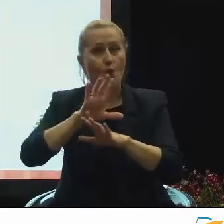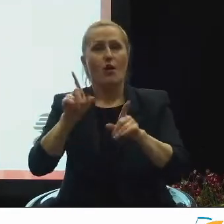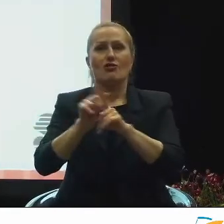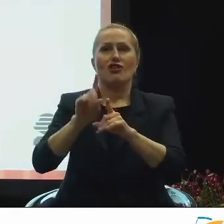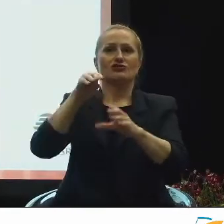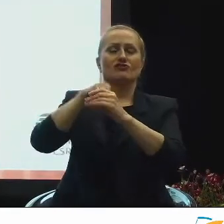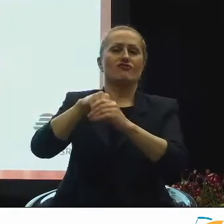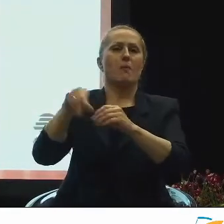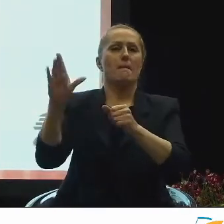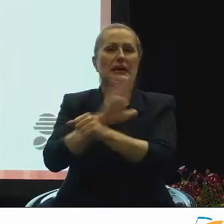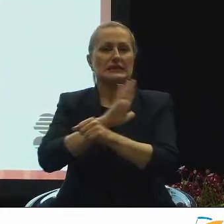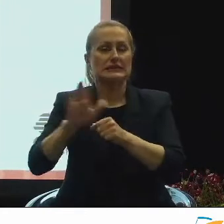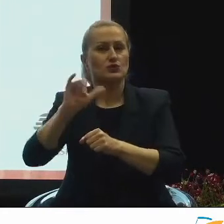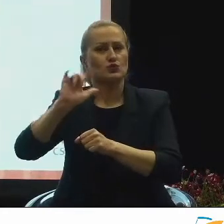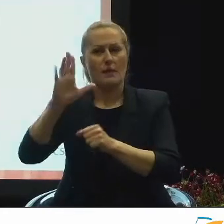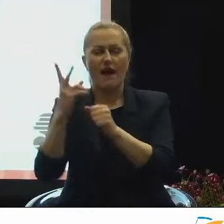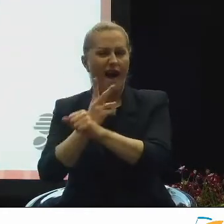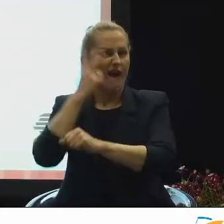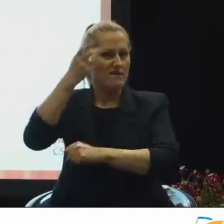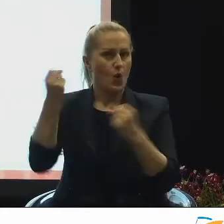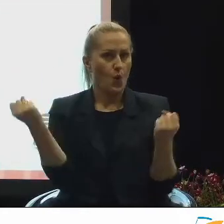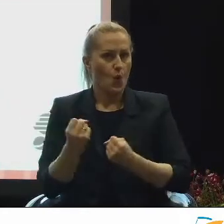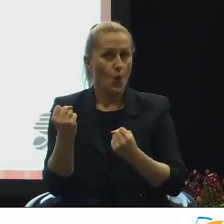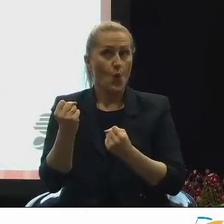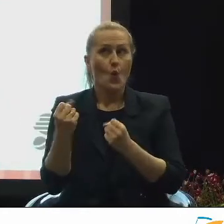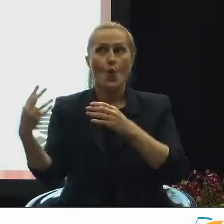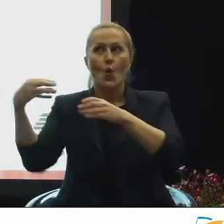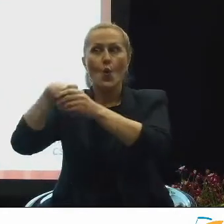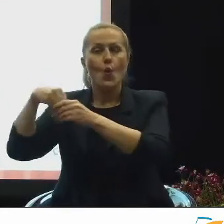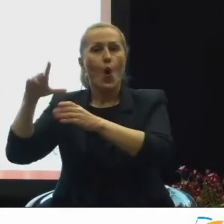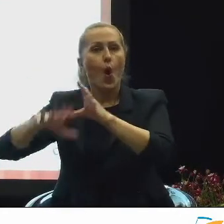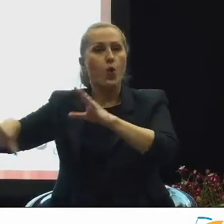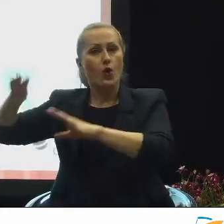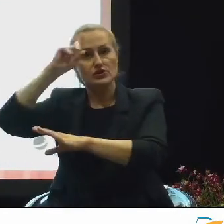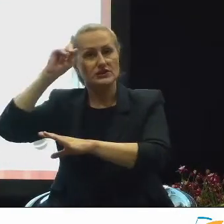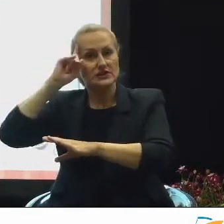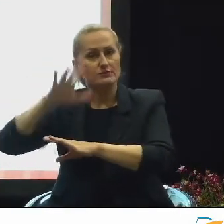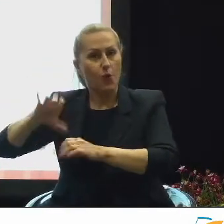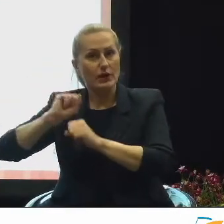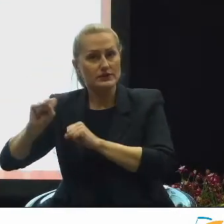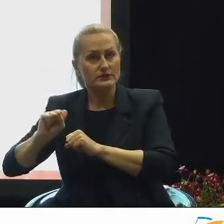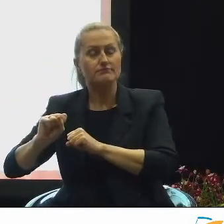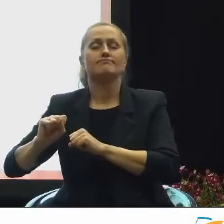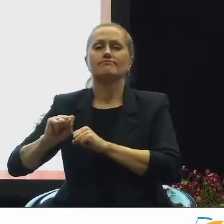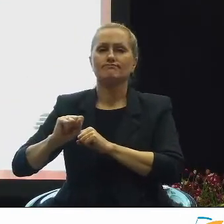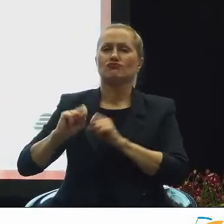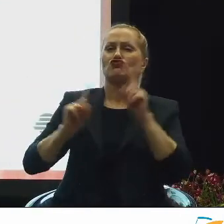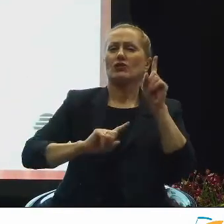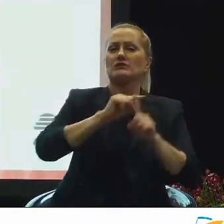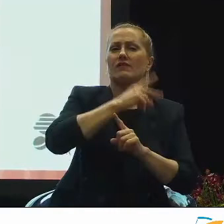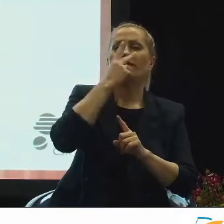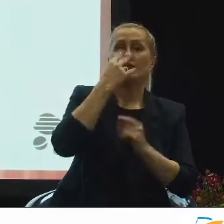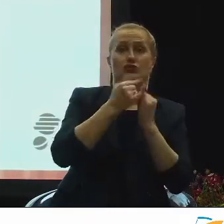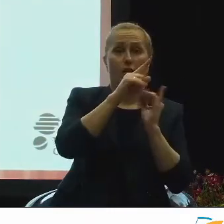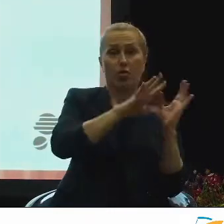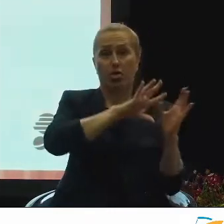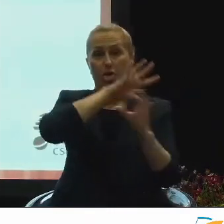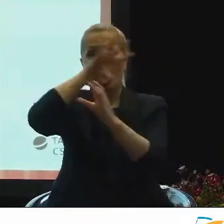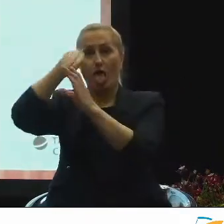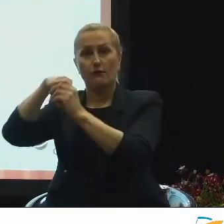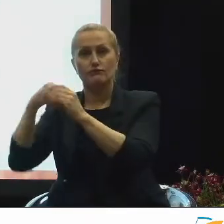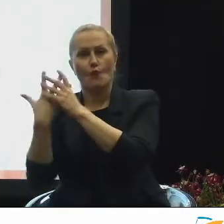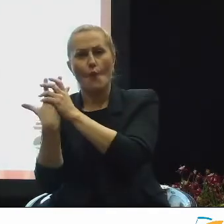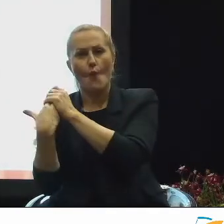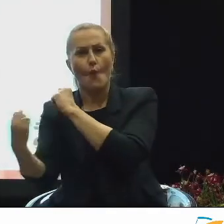biznes, który jest bardziej zaawansowany w podejściu do otoczenia społecznego, z czasem bywa tak, że jeżeli one trafiają na podatny grunt